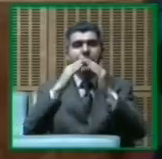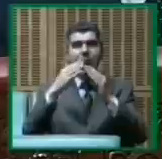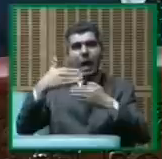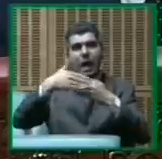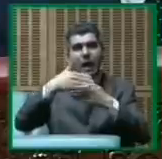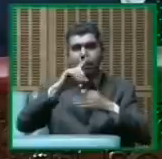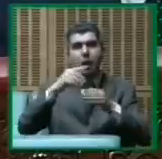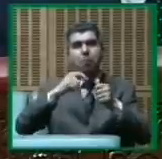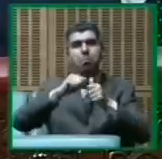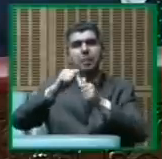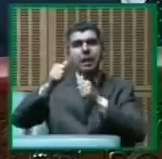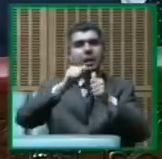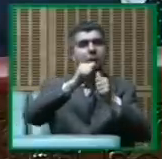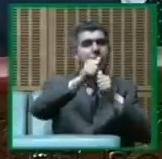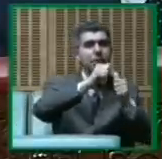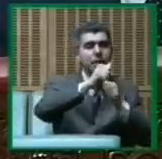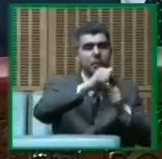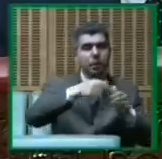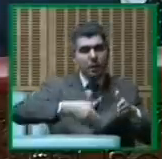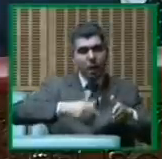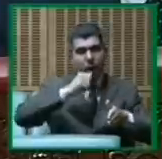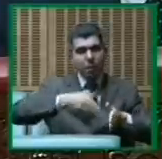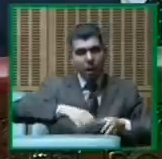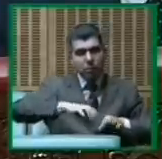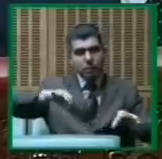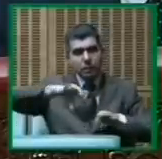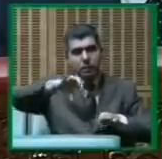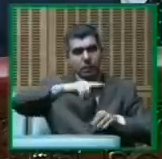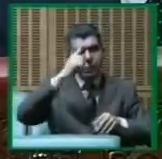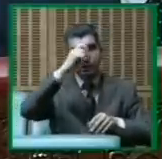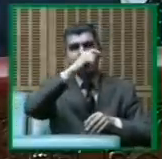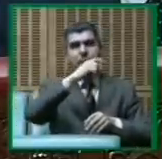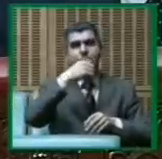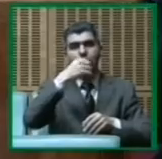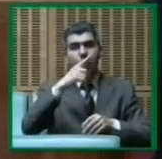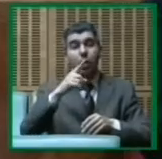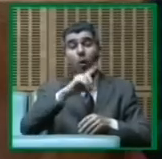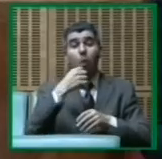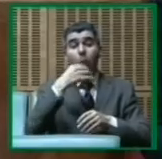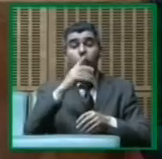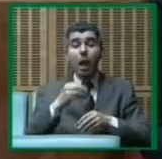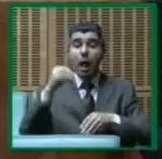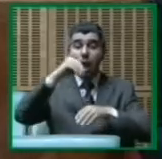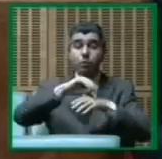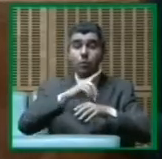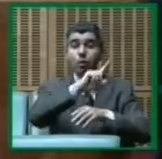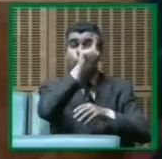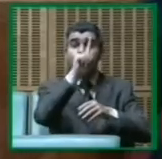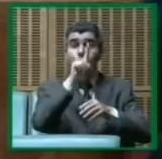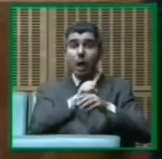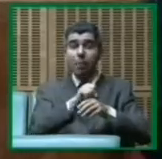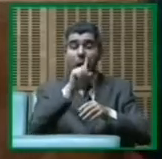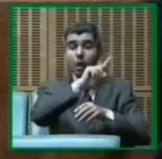التوزيع العادل ما بين الدواوير والمداشر. ثم ايضا مساهمه الجماعات المحليه بالاساس في هذه المشاريع هذه،